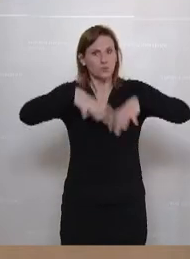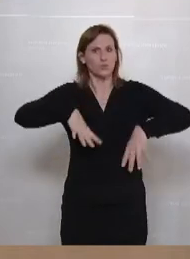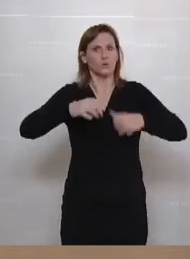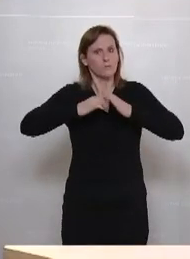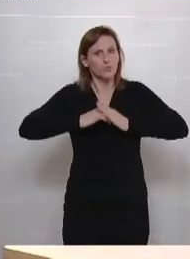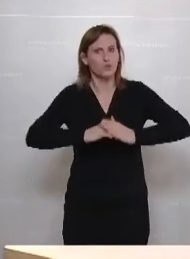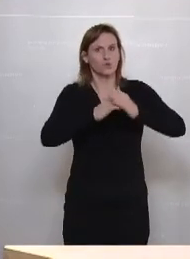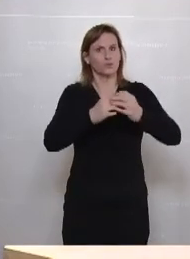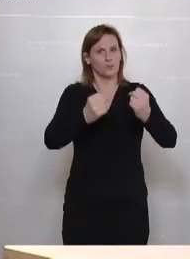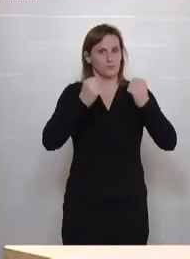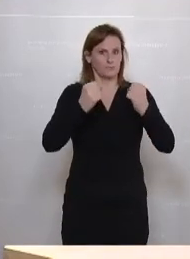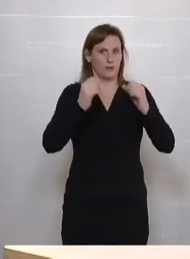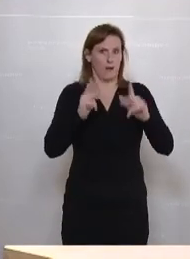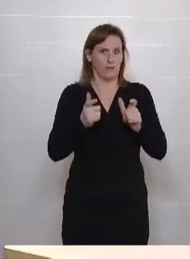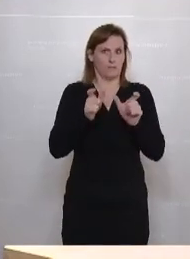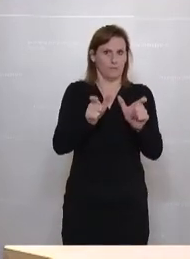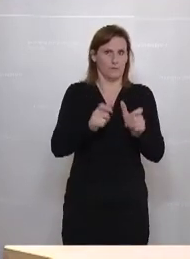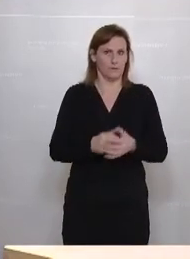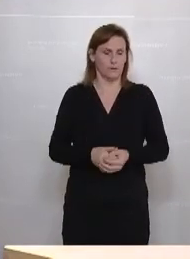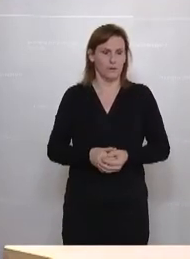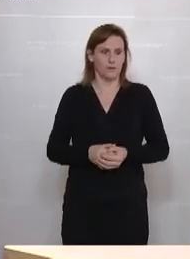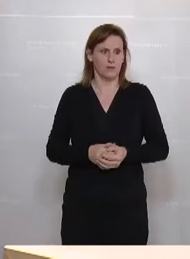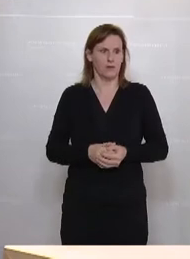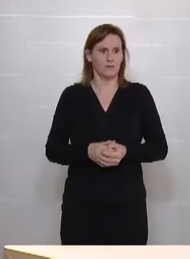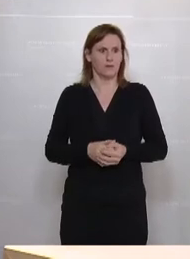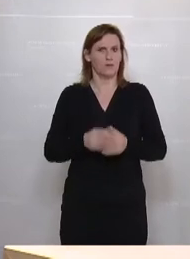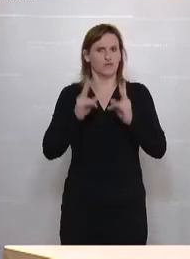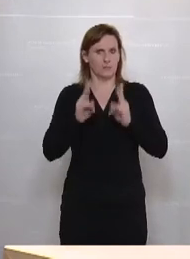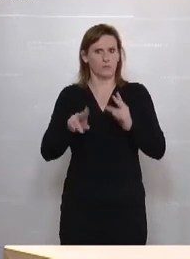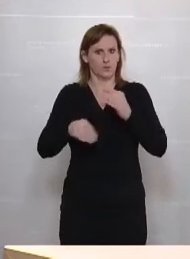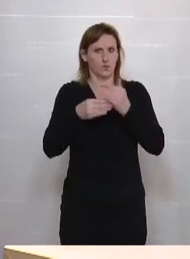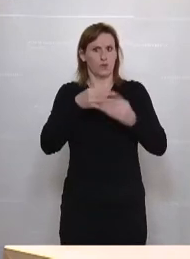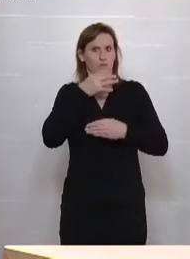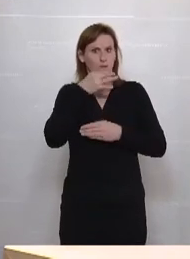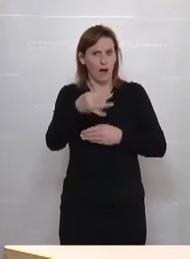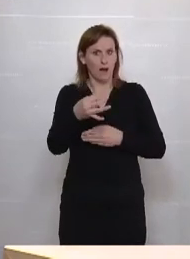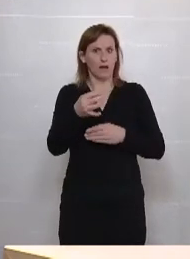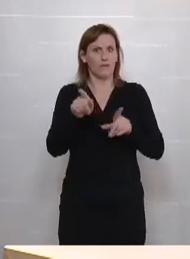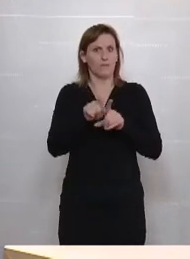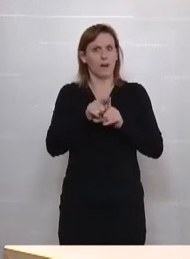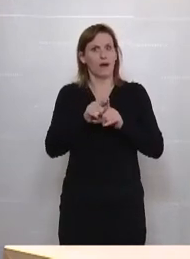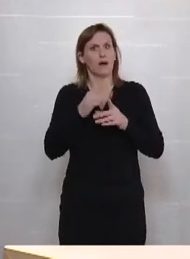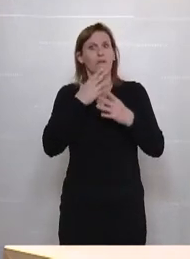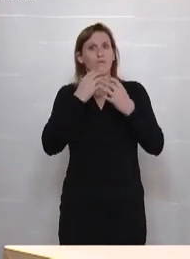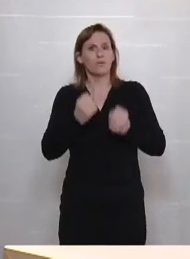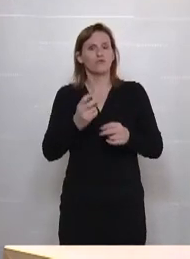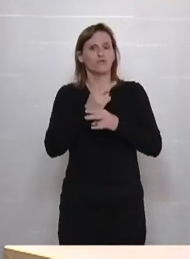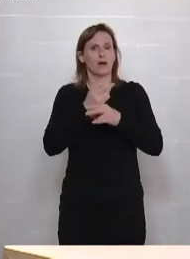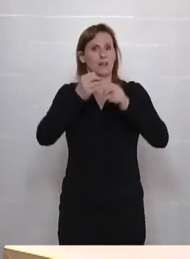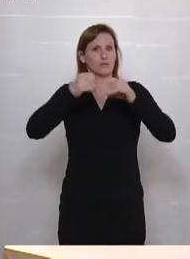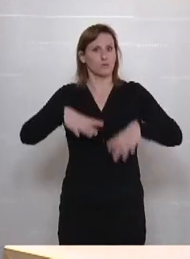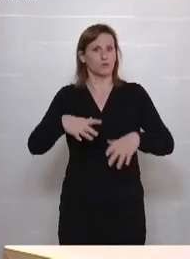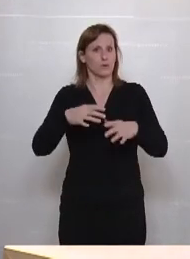Ja, eine Zusatzfrage. Sie haben jetzt da angesprochen, der Wunsch, staatliche Strukturen zu